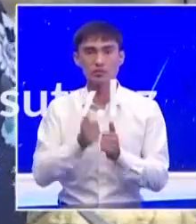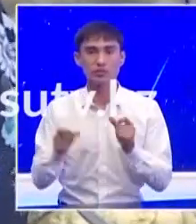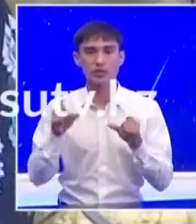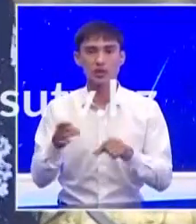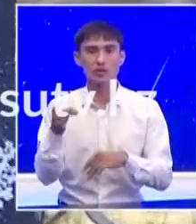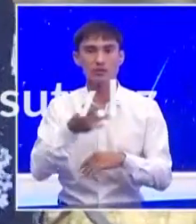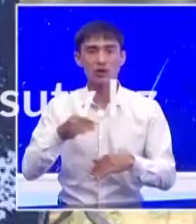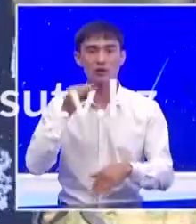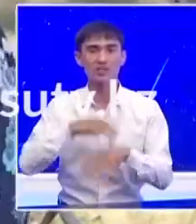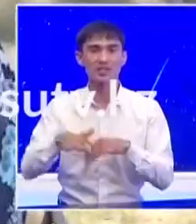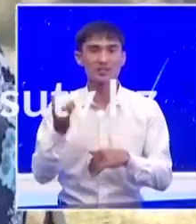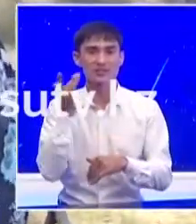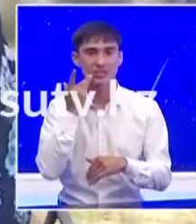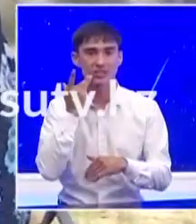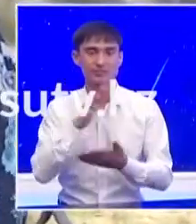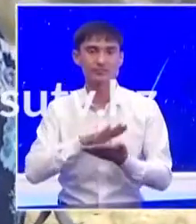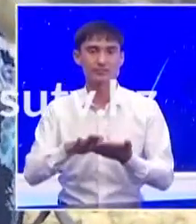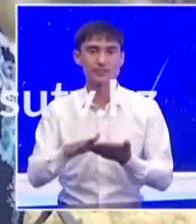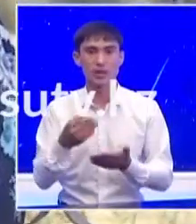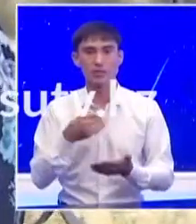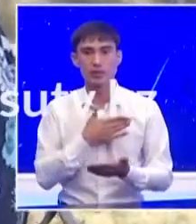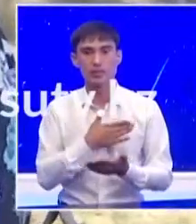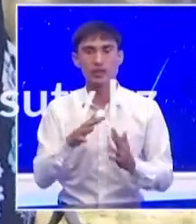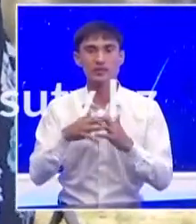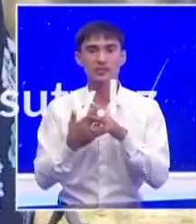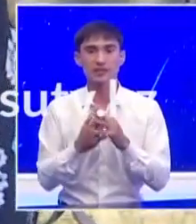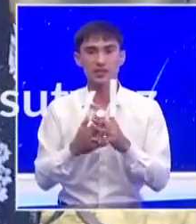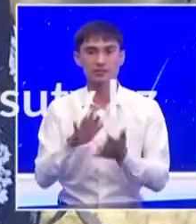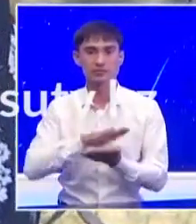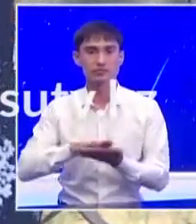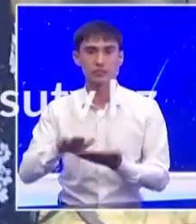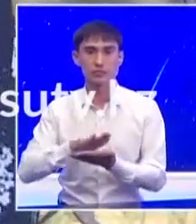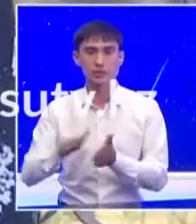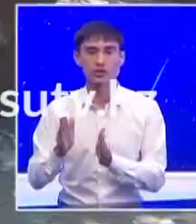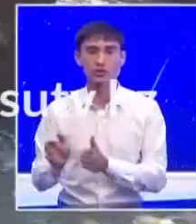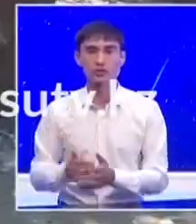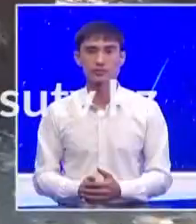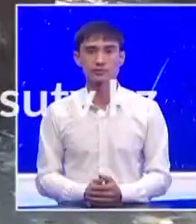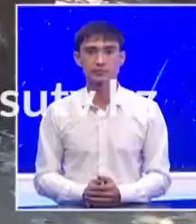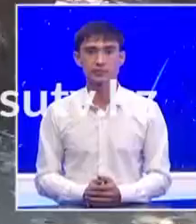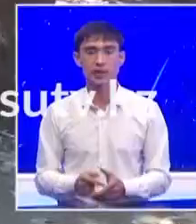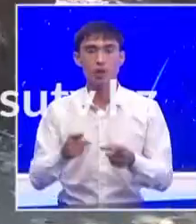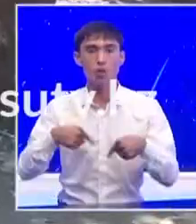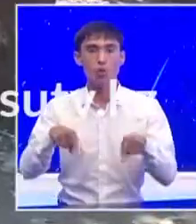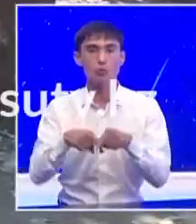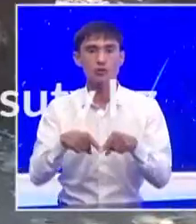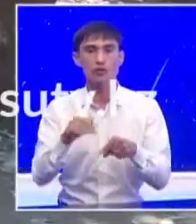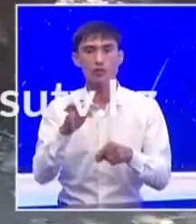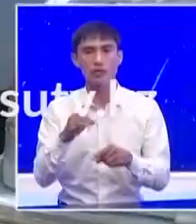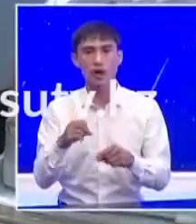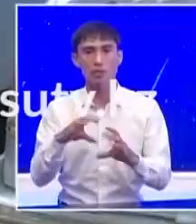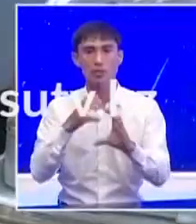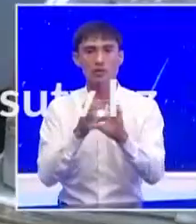районный центр, и здесь всегда опрятно. И у нас в селе постоянно убирают и чистят. На общем фоне в объективы камеры